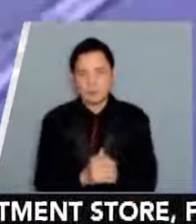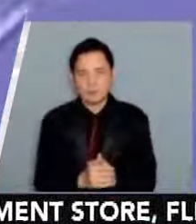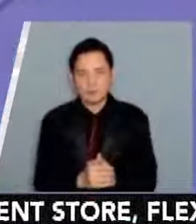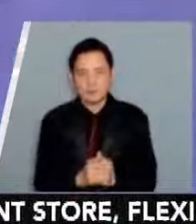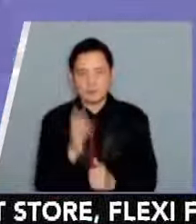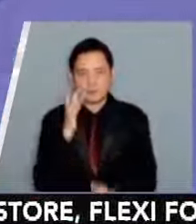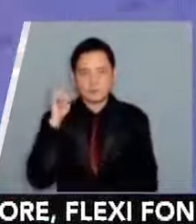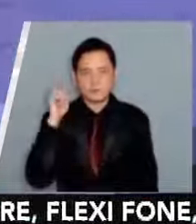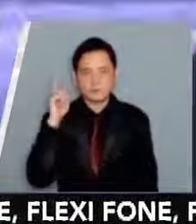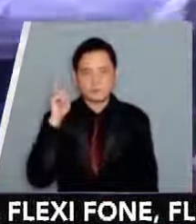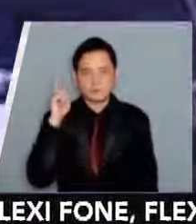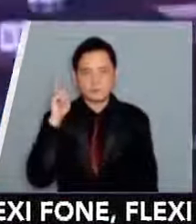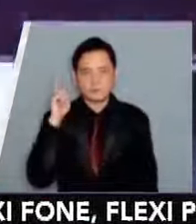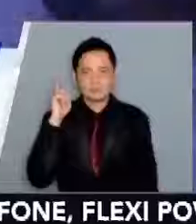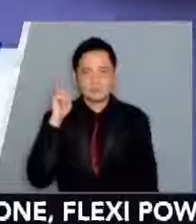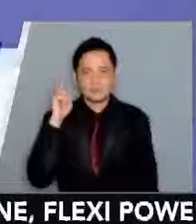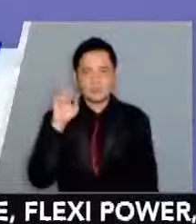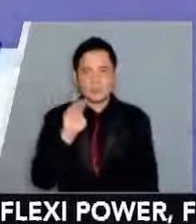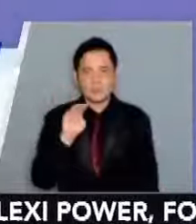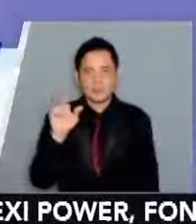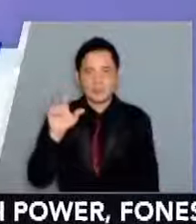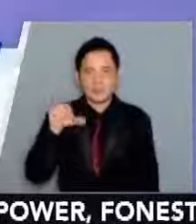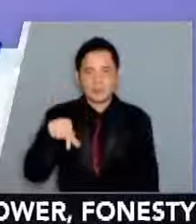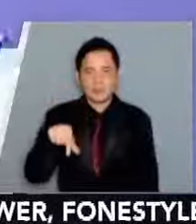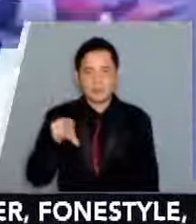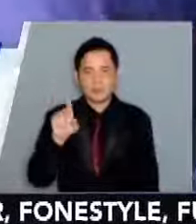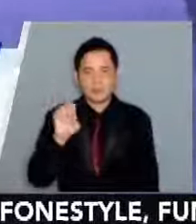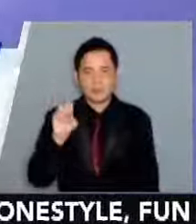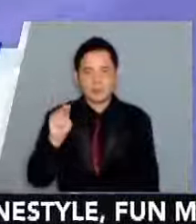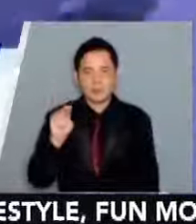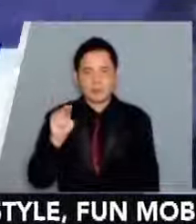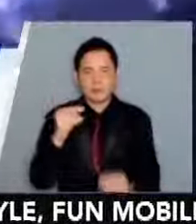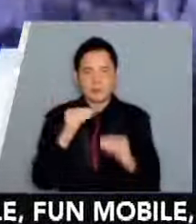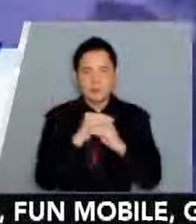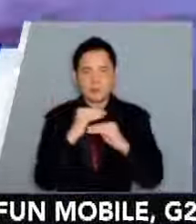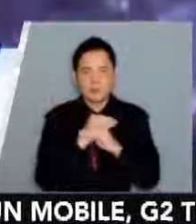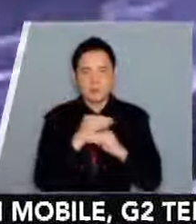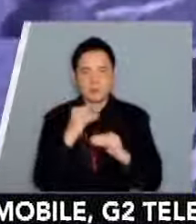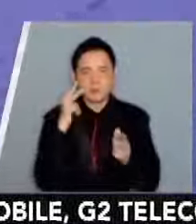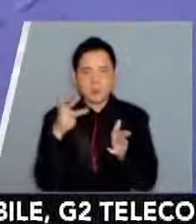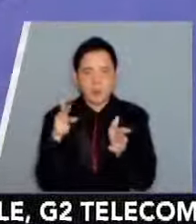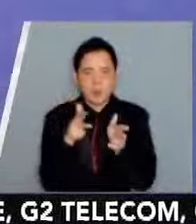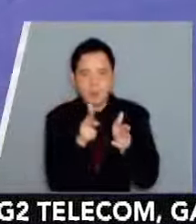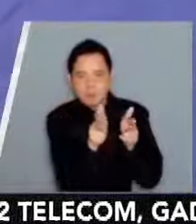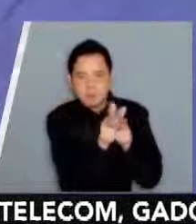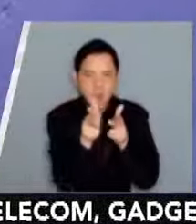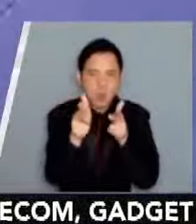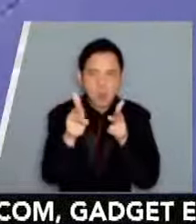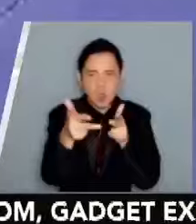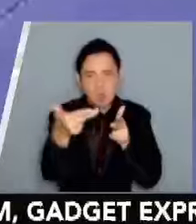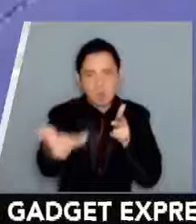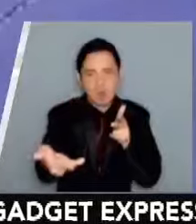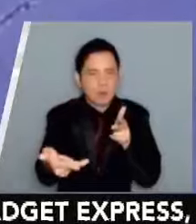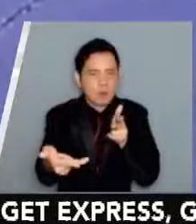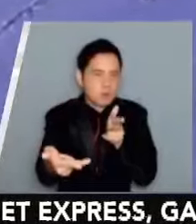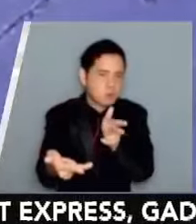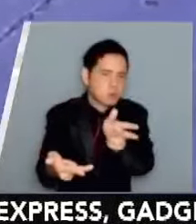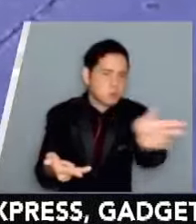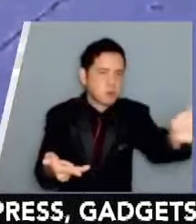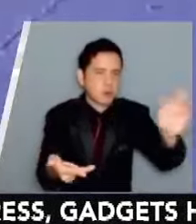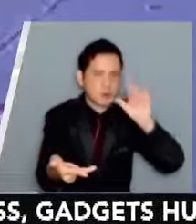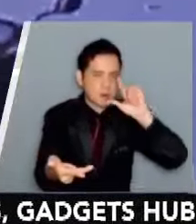ML Quezon Highway nang masagi siya ng isang motorsiklo. Nahulog ang biktima mula sa kanyang motorsiklo habang pumaripas palayo